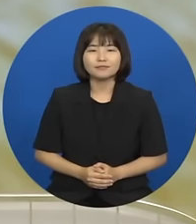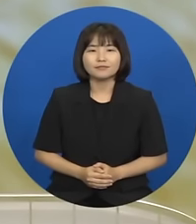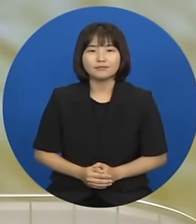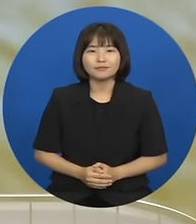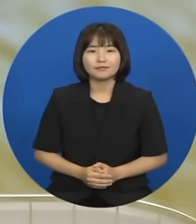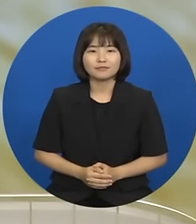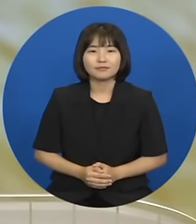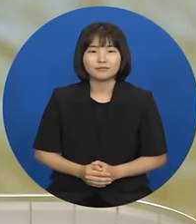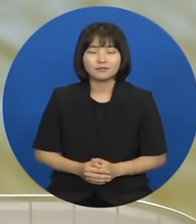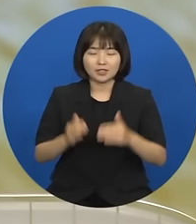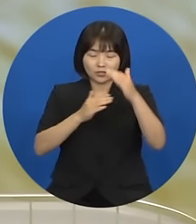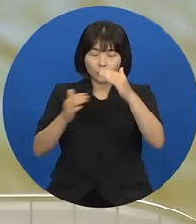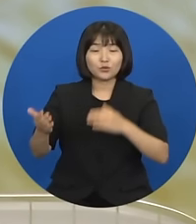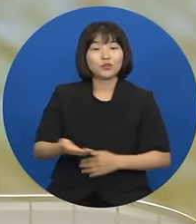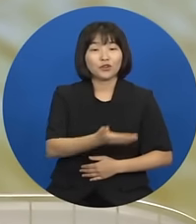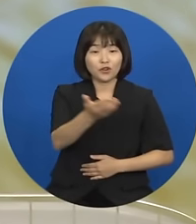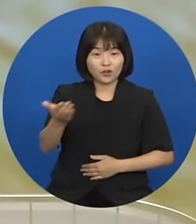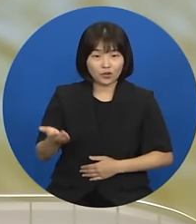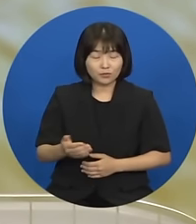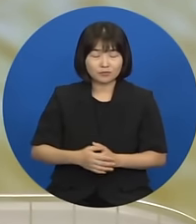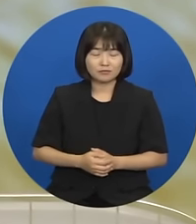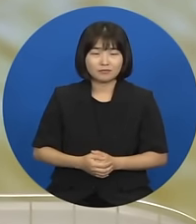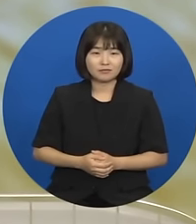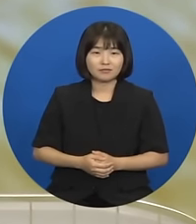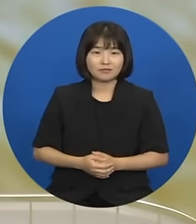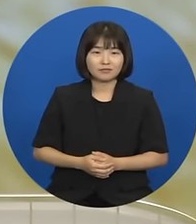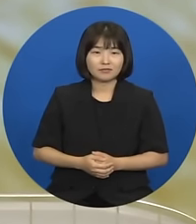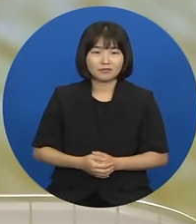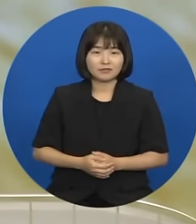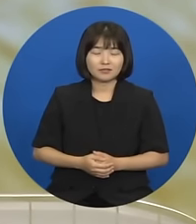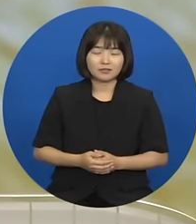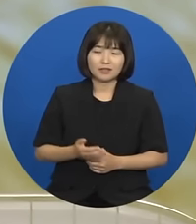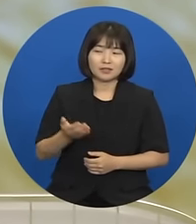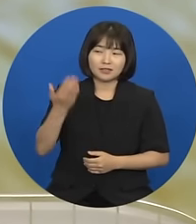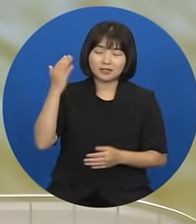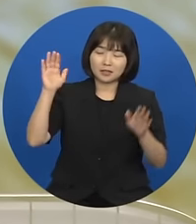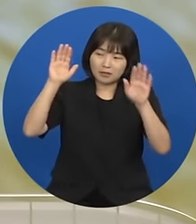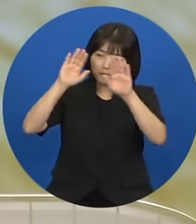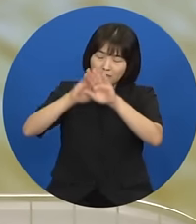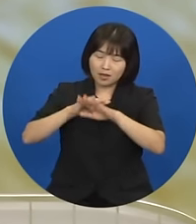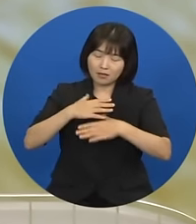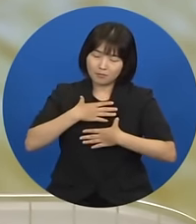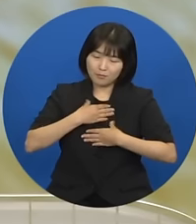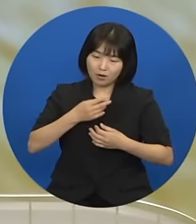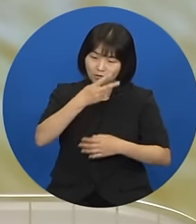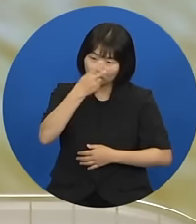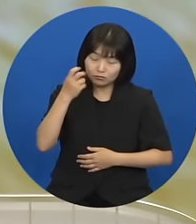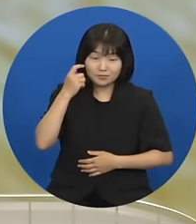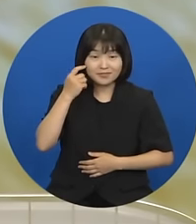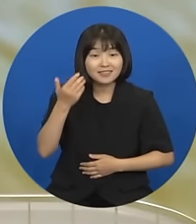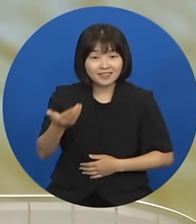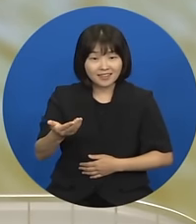우리 성도님들, 어떻게 지난 밤 주일을 준비하시며 평안히 주무셨습니까?